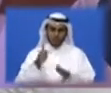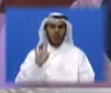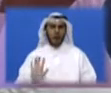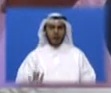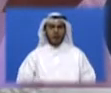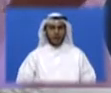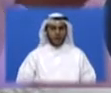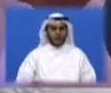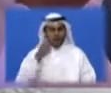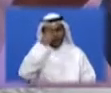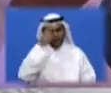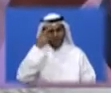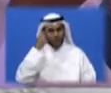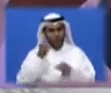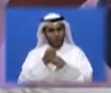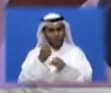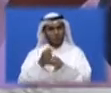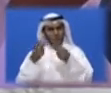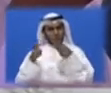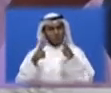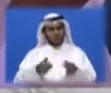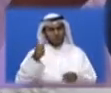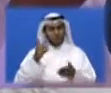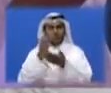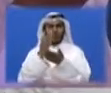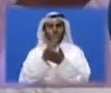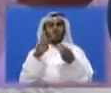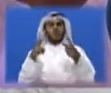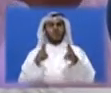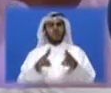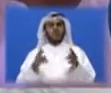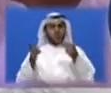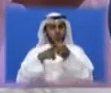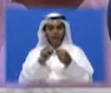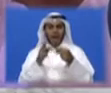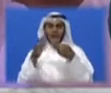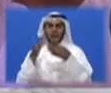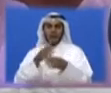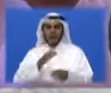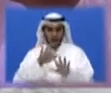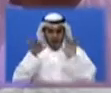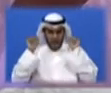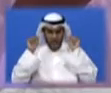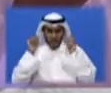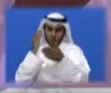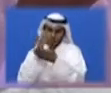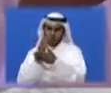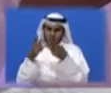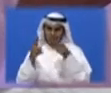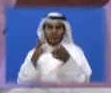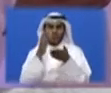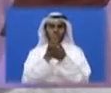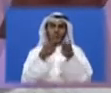ما يعني إن ما في مراحل راح تفتح مثل ما شفتوا وكلمنا الإخوان. بالنسبة لطريق